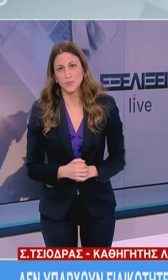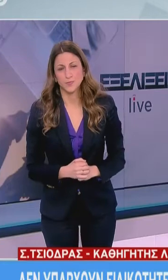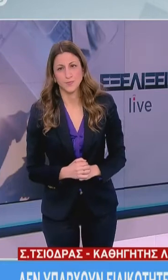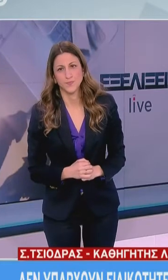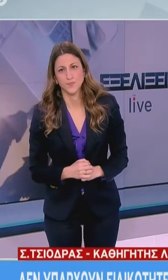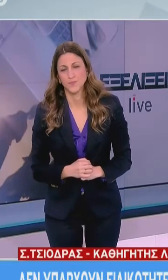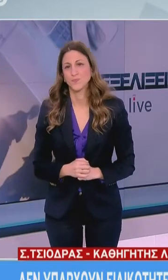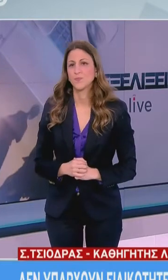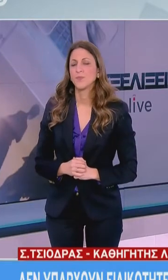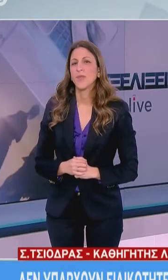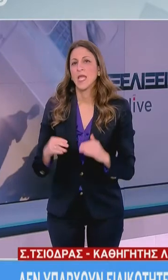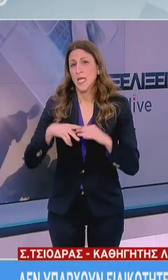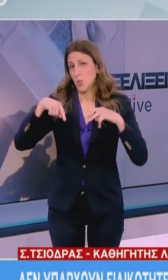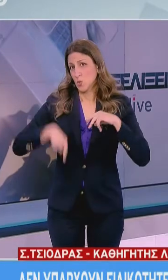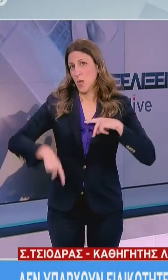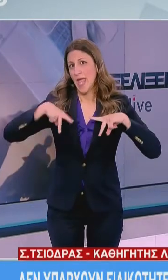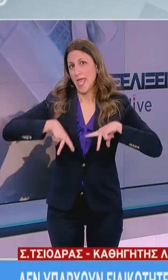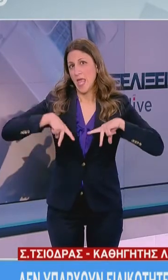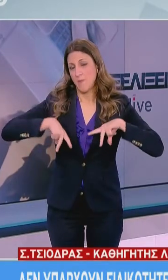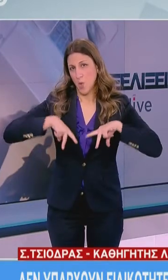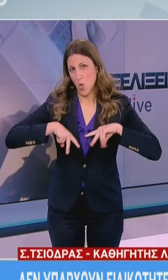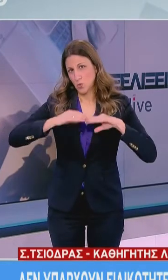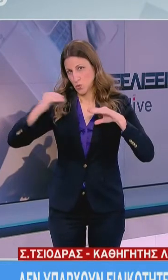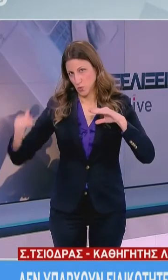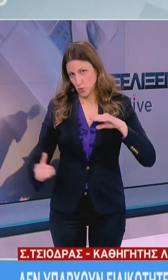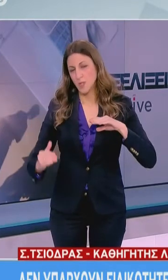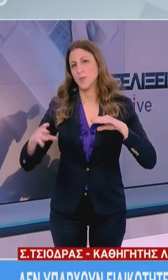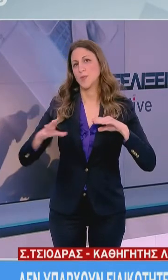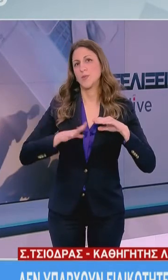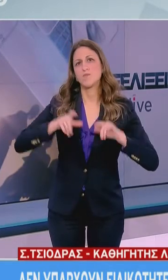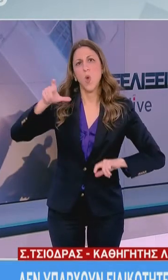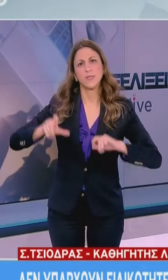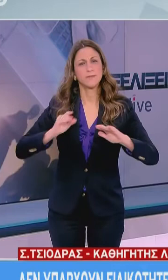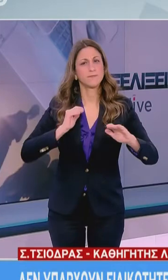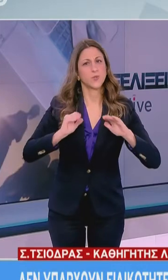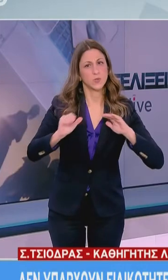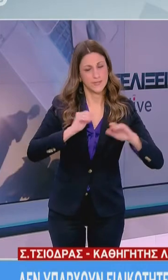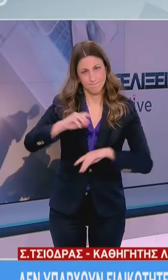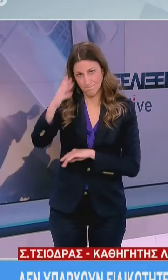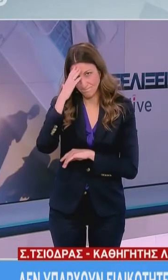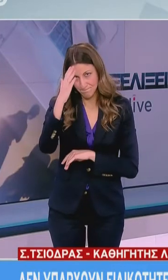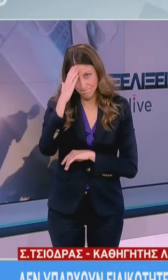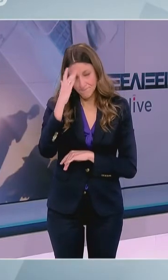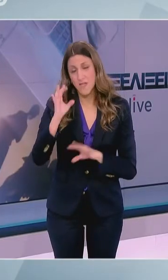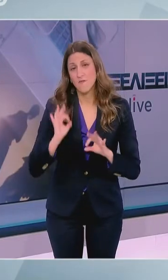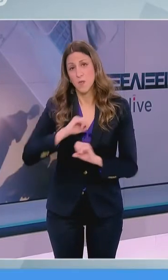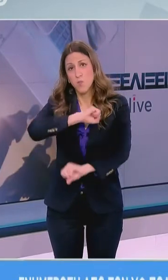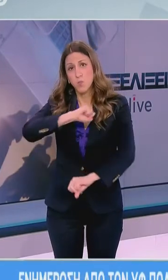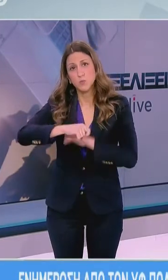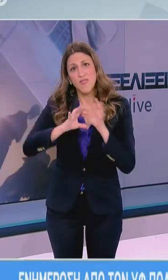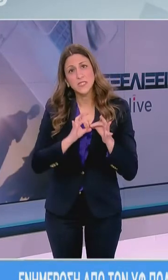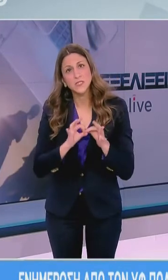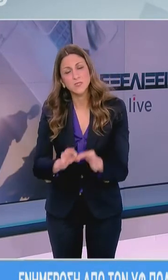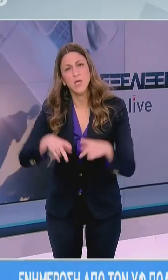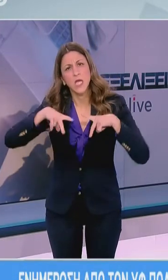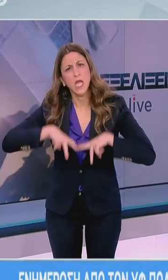Κύριε Χαρδαλιά, έχετε τον λόγο. Καλησπέρα για την πολιτική προστασία. Η προσπάθεια, όπως είναι αντιληπτό, συνεχίζεται. Ο κρατικός